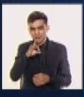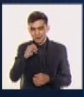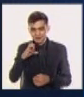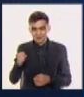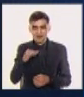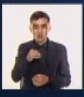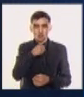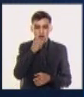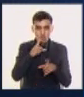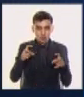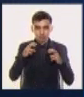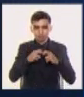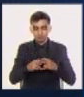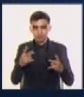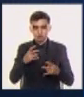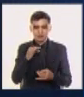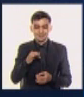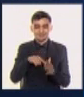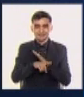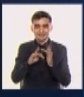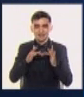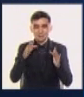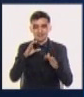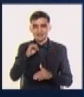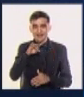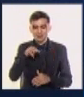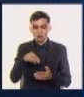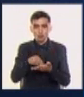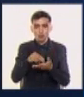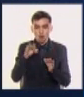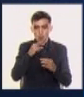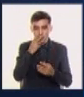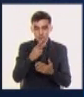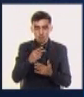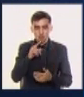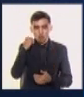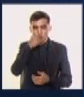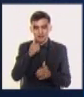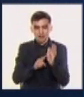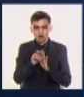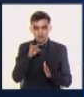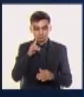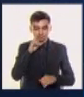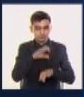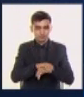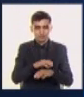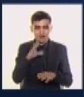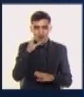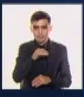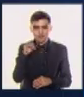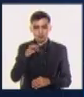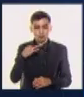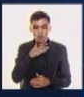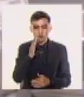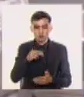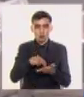расследование и выясняли вот допустим на сайте того же с конформации если вы посмотрите закупки с начала года я думаю что там будет очень много интересного когда